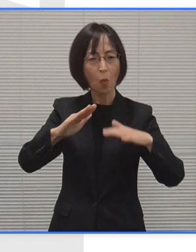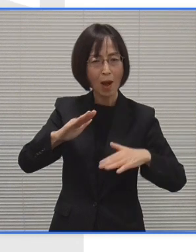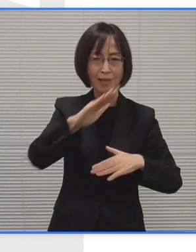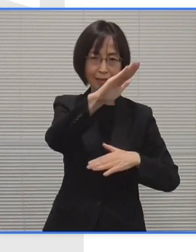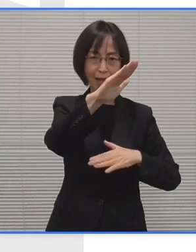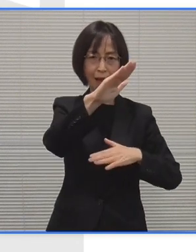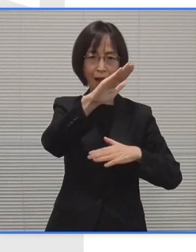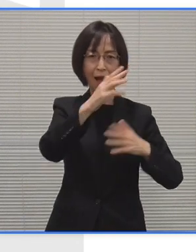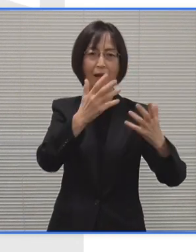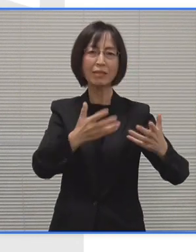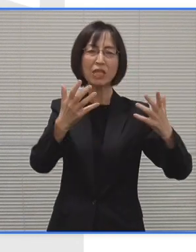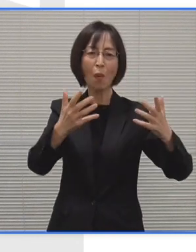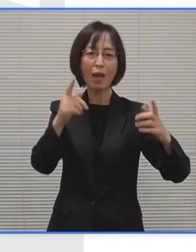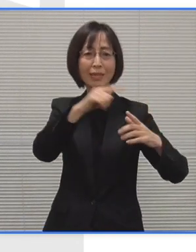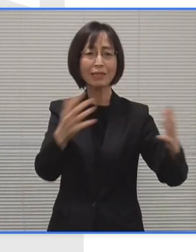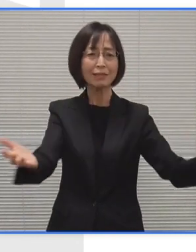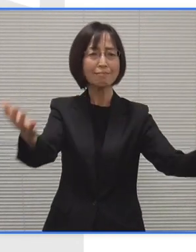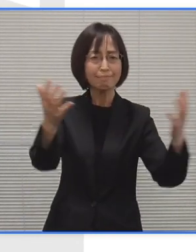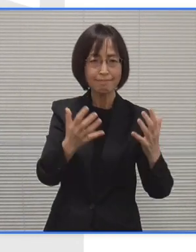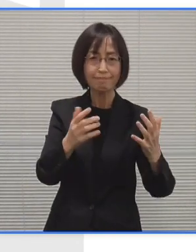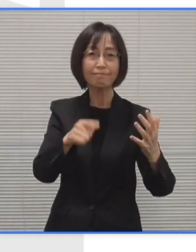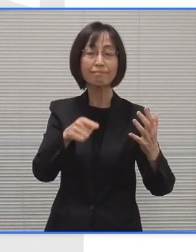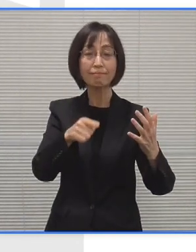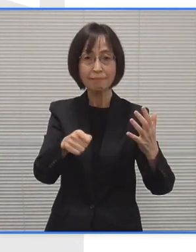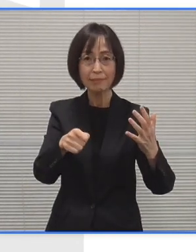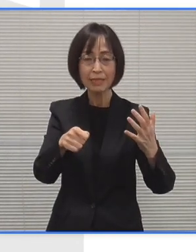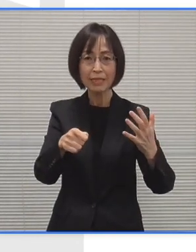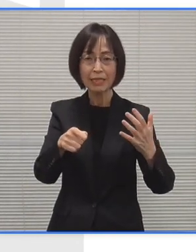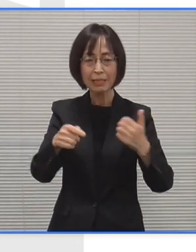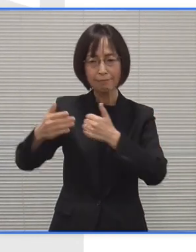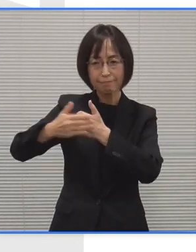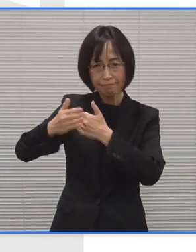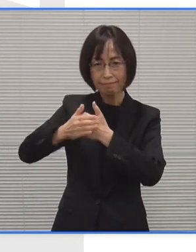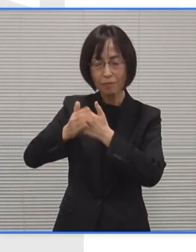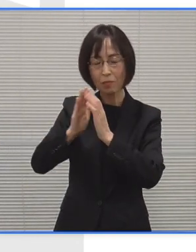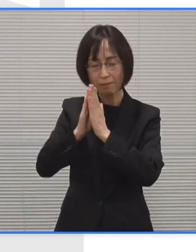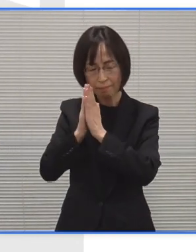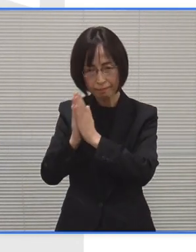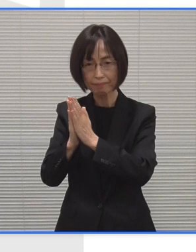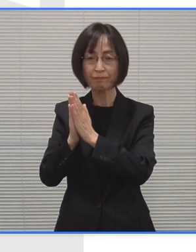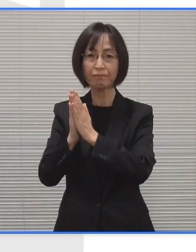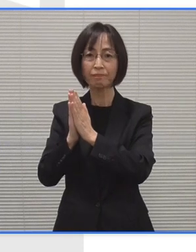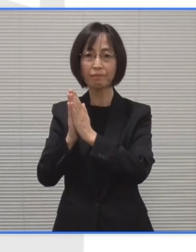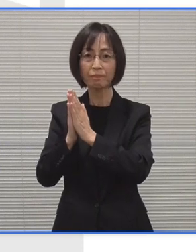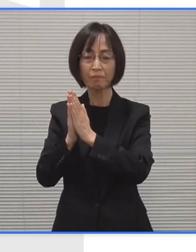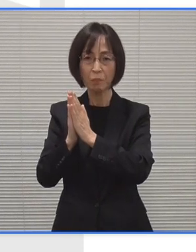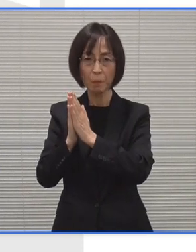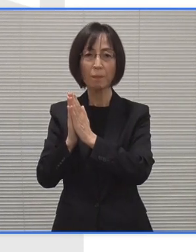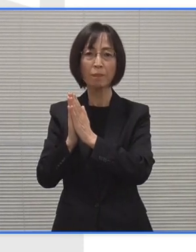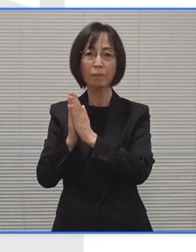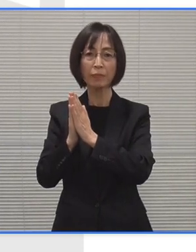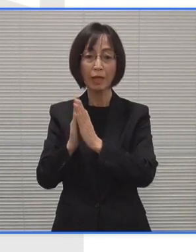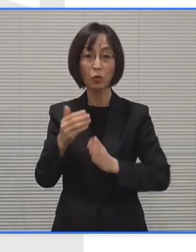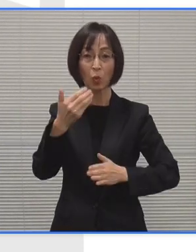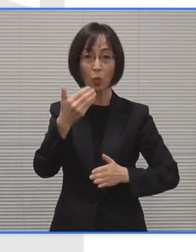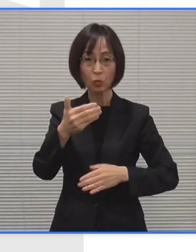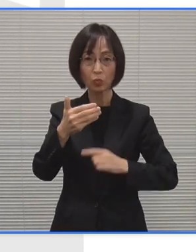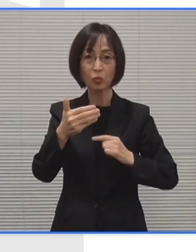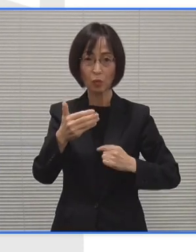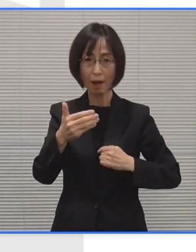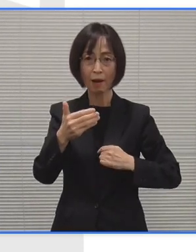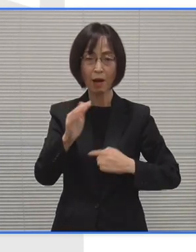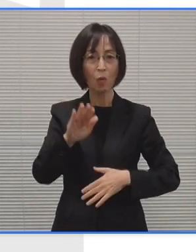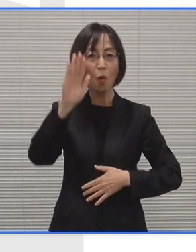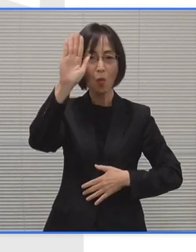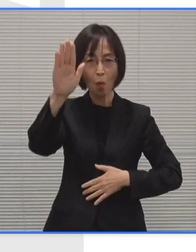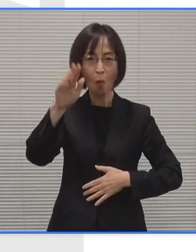に力をお貸しくださいということで、また区は今後ウ